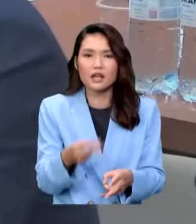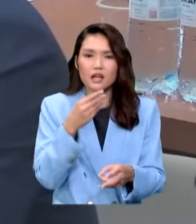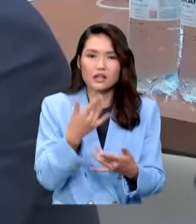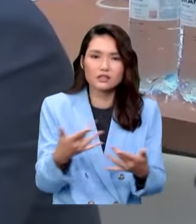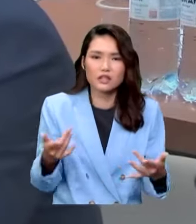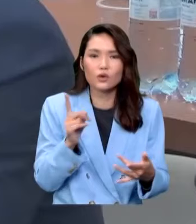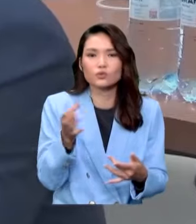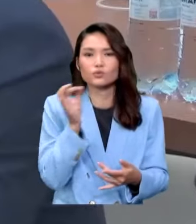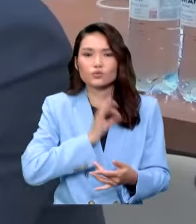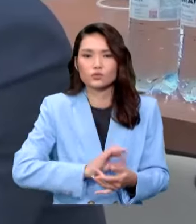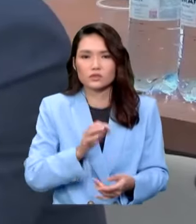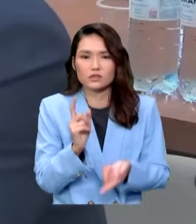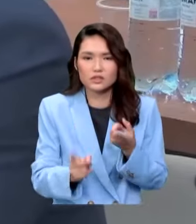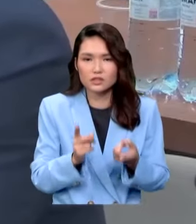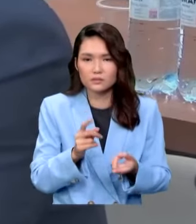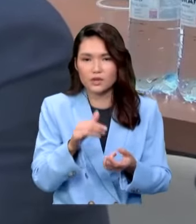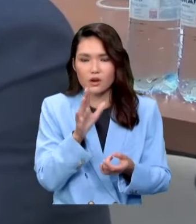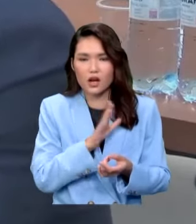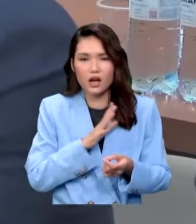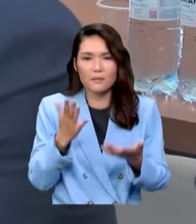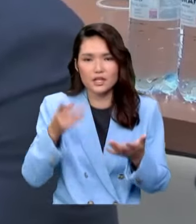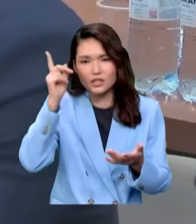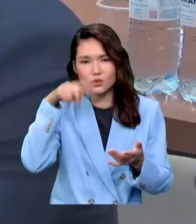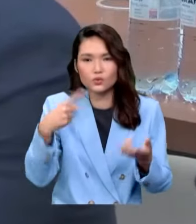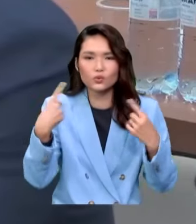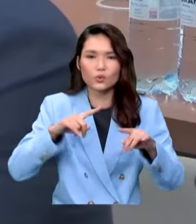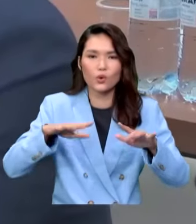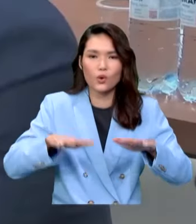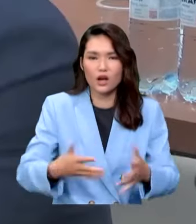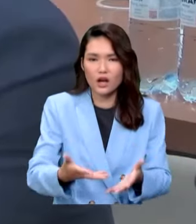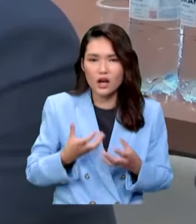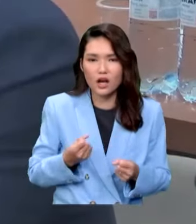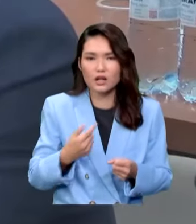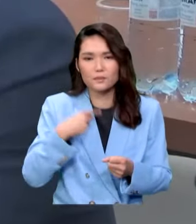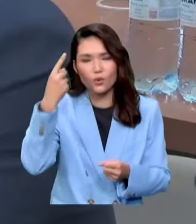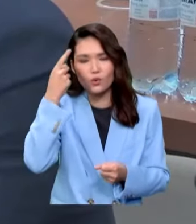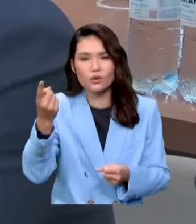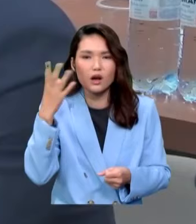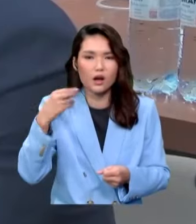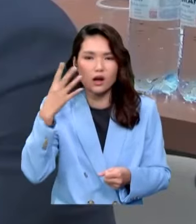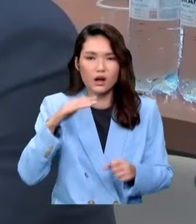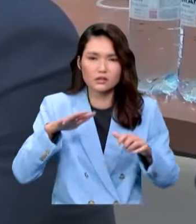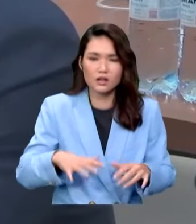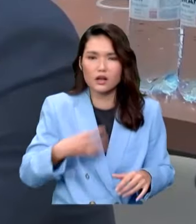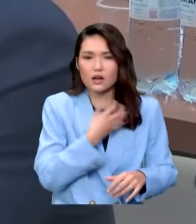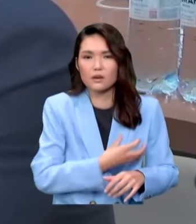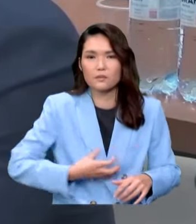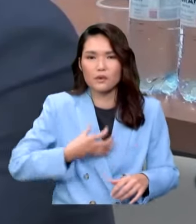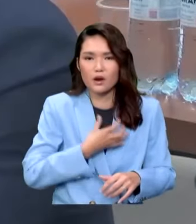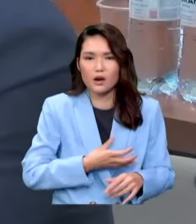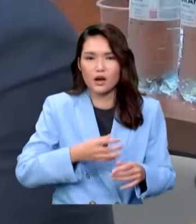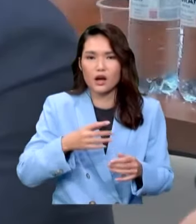ими воспользоваться, если случится такое происшествие и беда? Я знаю, что есть поля вокруг Алматы,